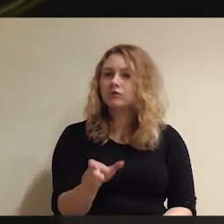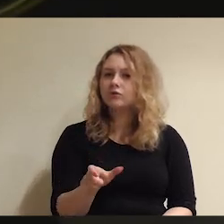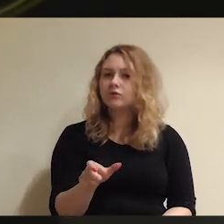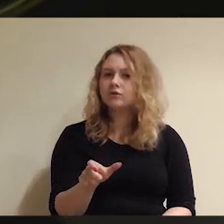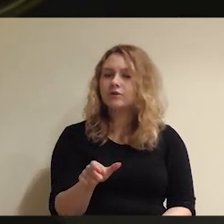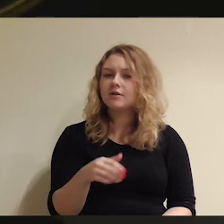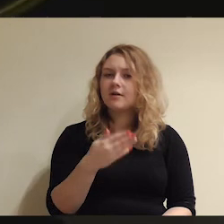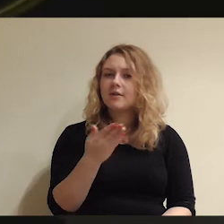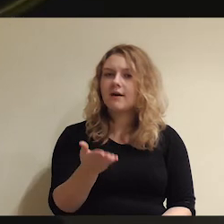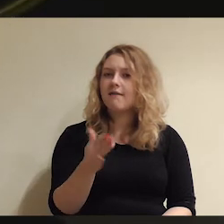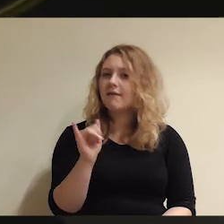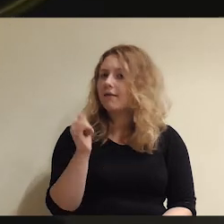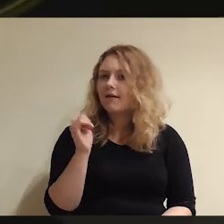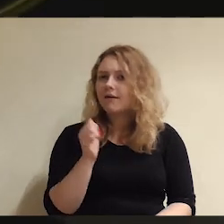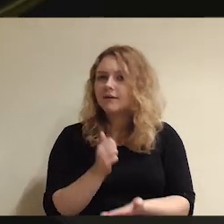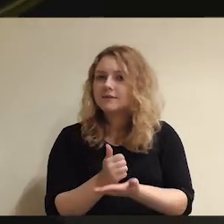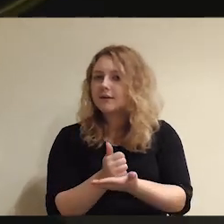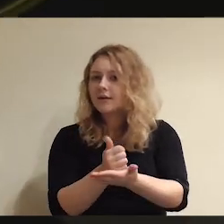Co ci zleca?